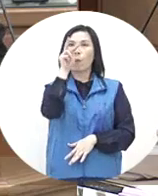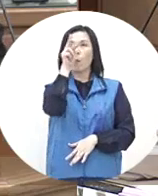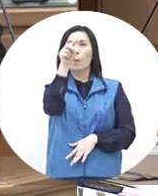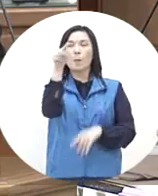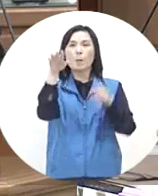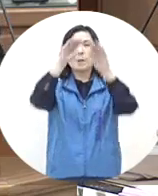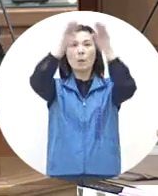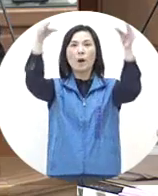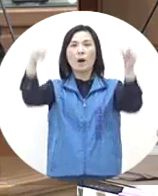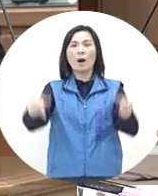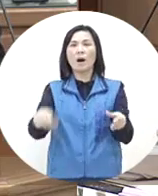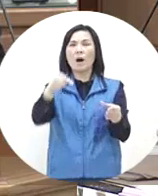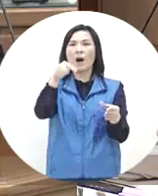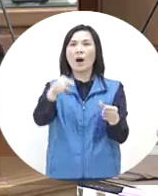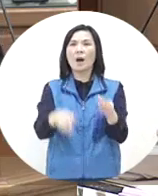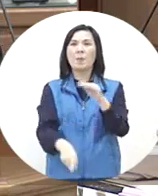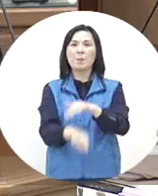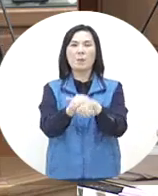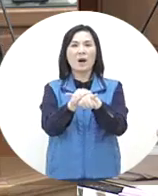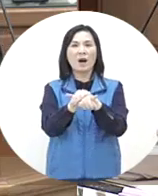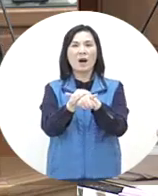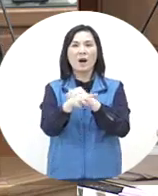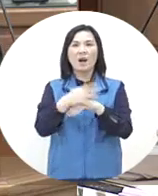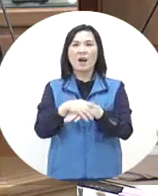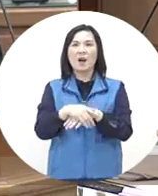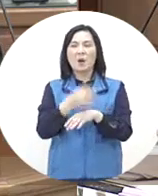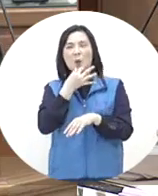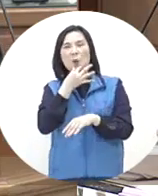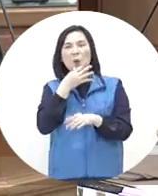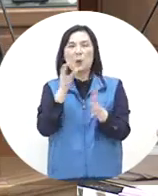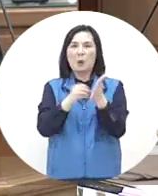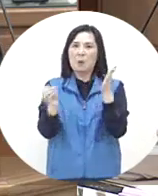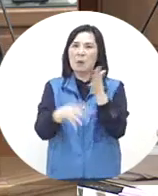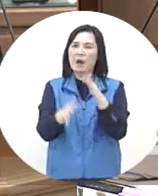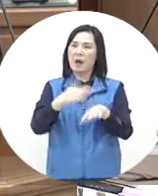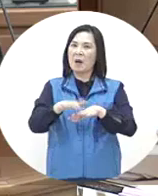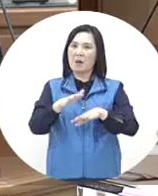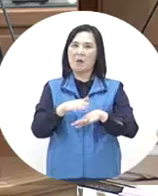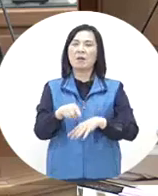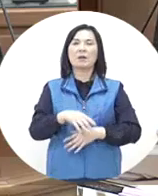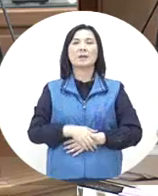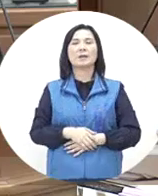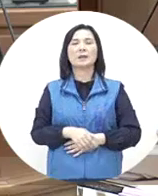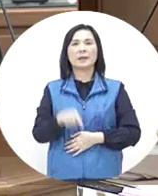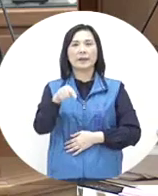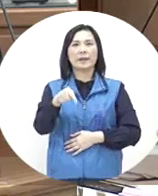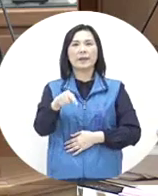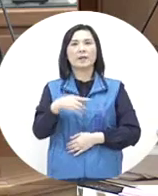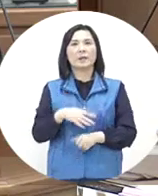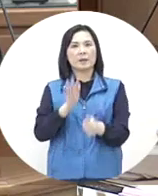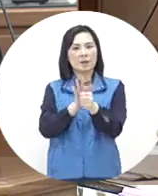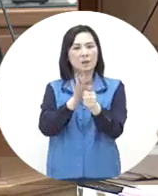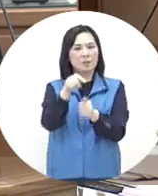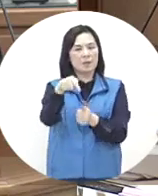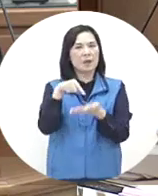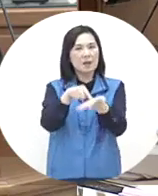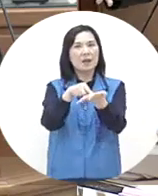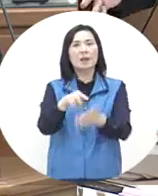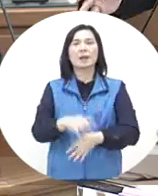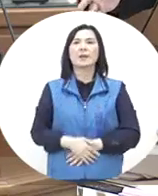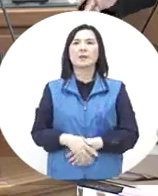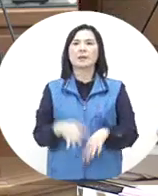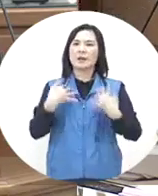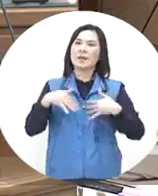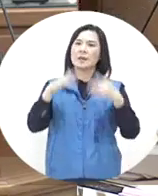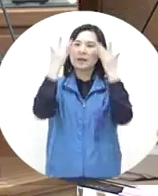违法的。哦，可能会有拆除的这个命运，所以是不是我为这个牌楼请命，我也为新南夜市再次请